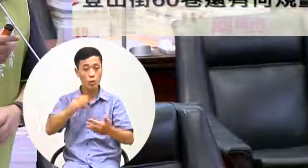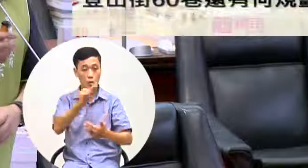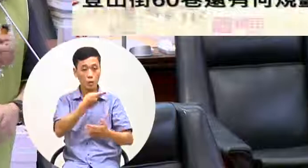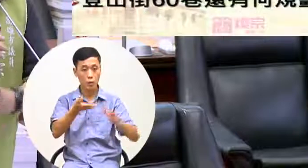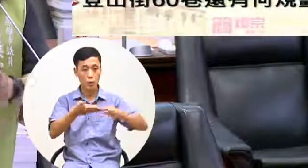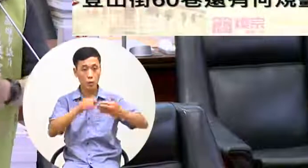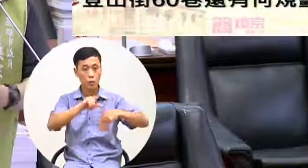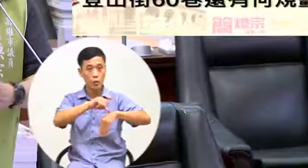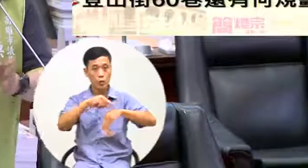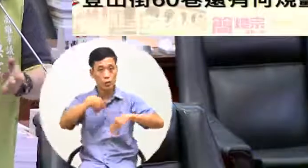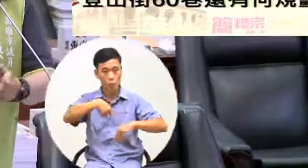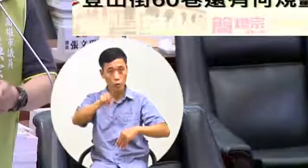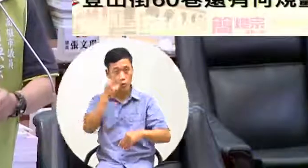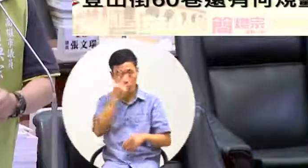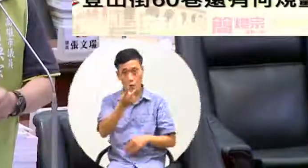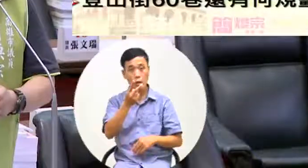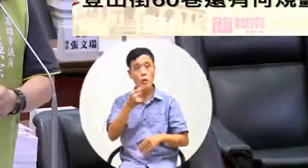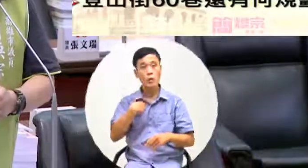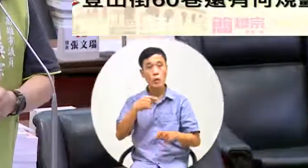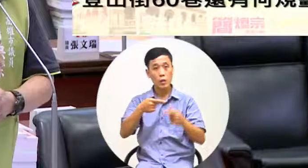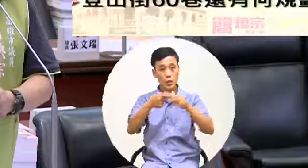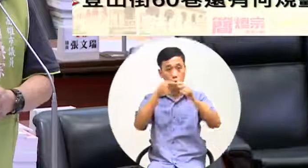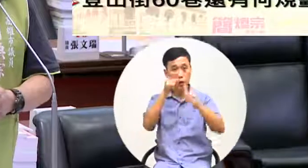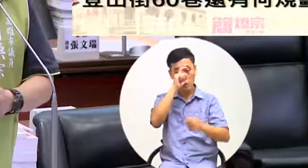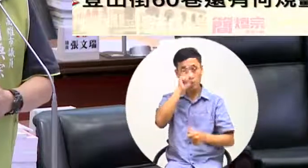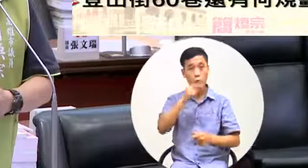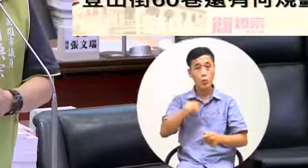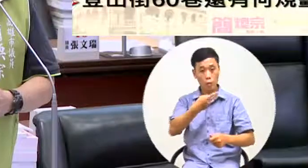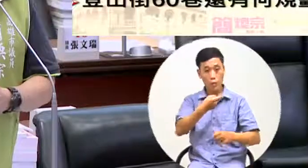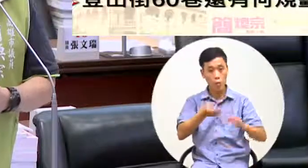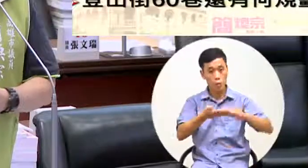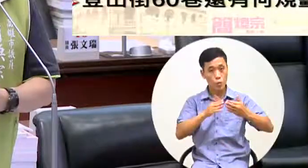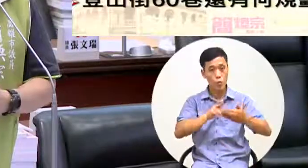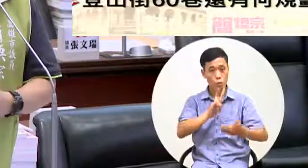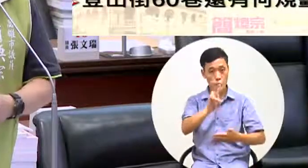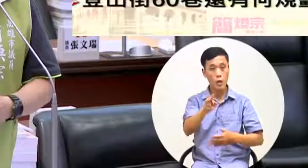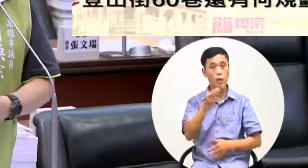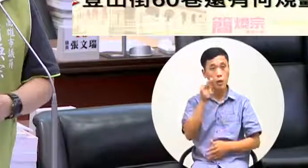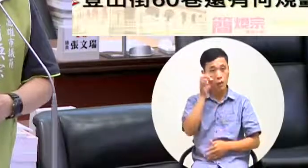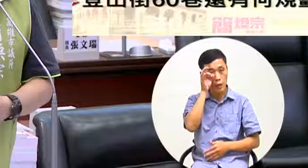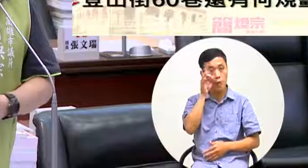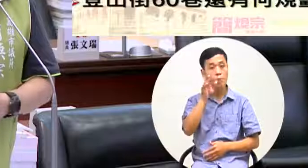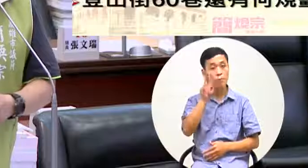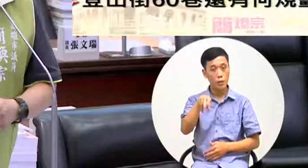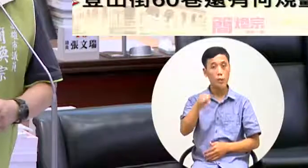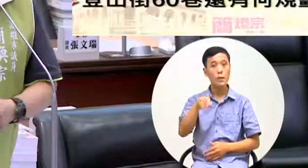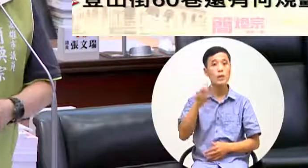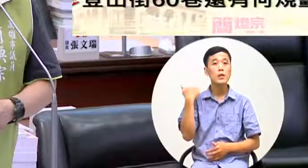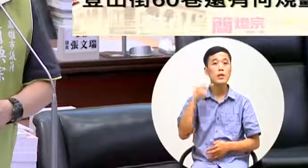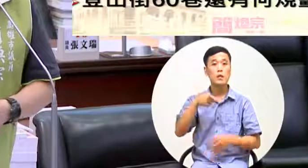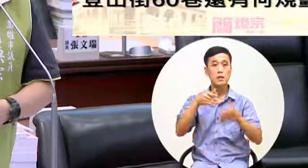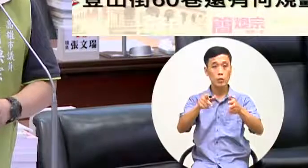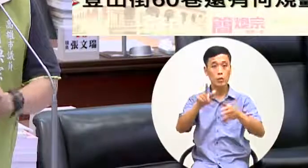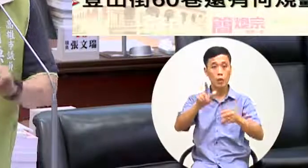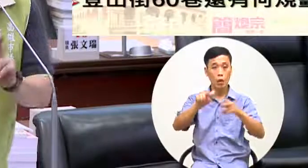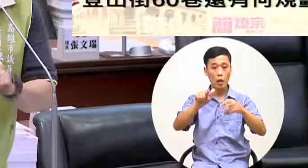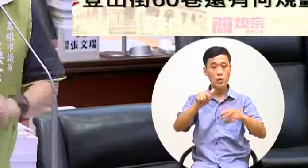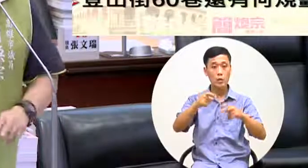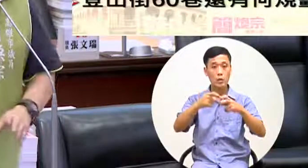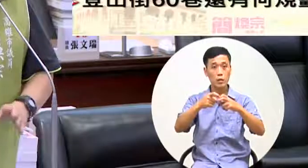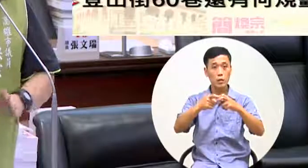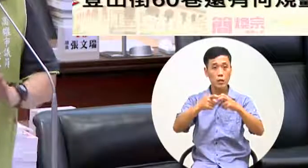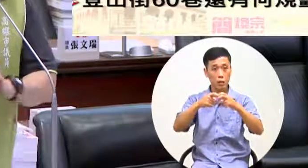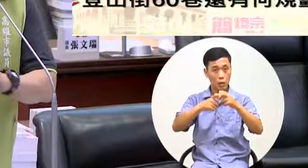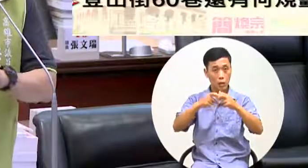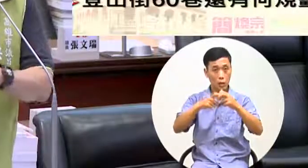求就是你们去看，我们周会跟你去看，因为之前也是跟李老师有整个大老公园我们去走过一次吧。那第